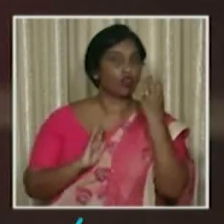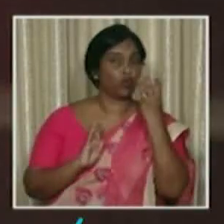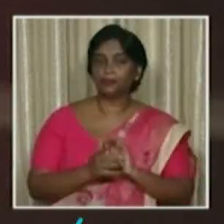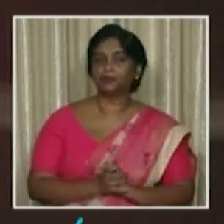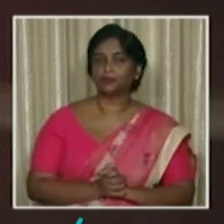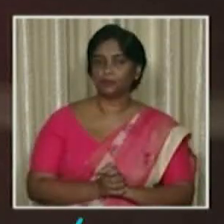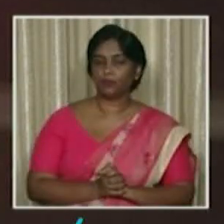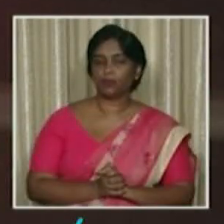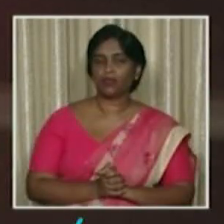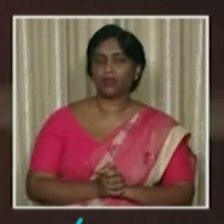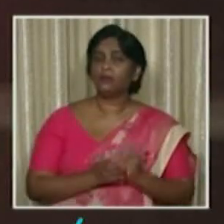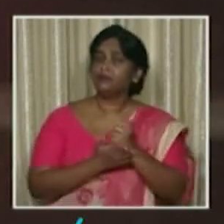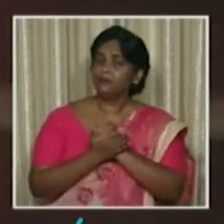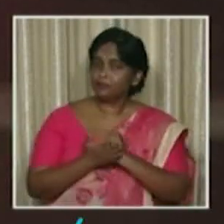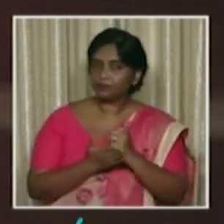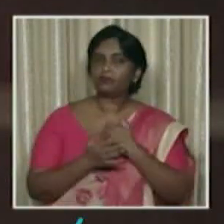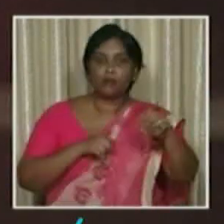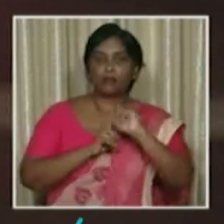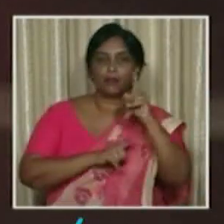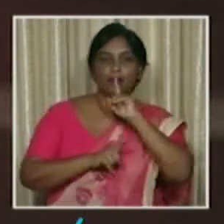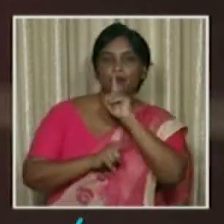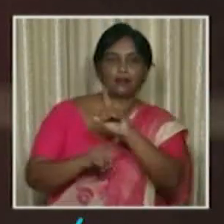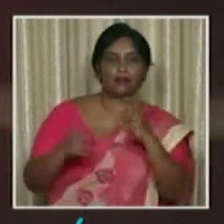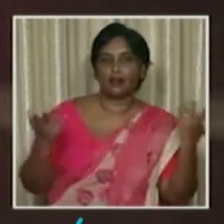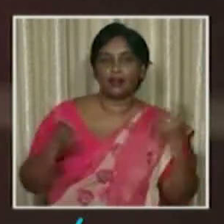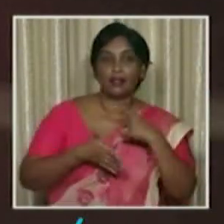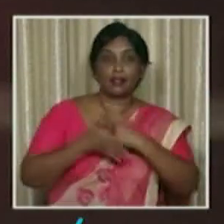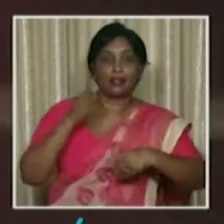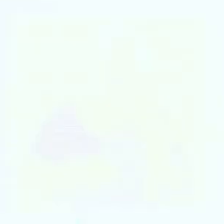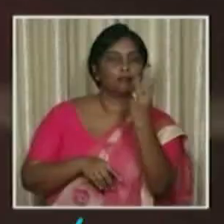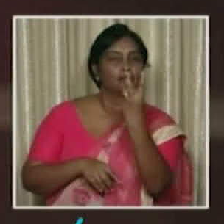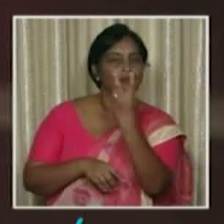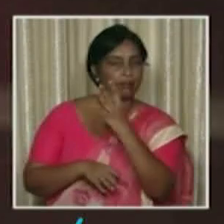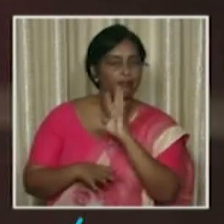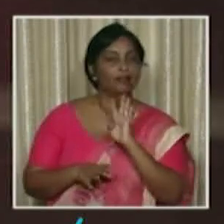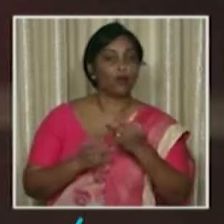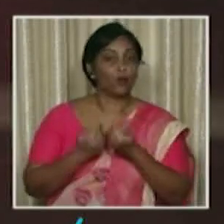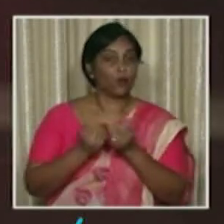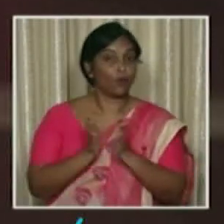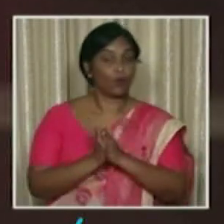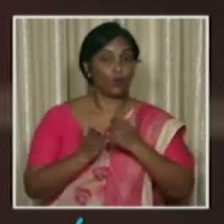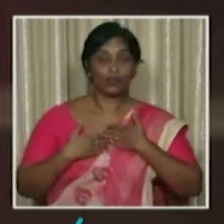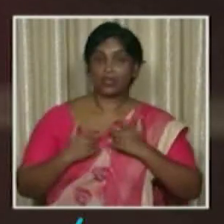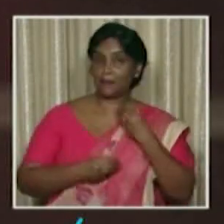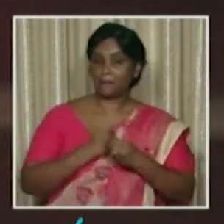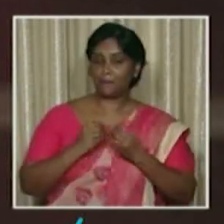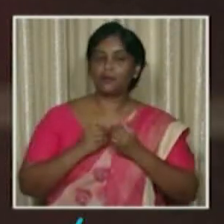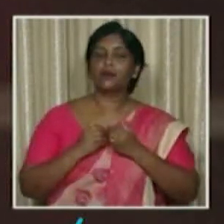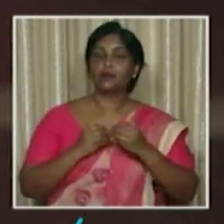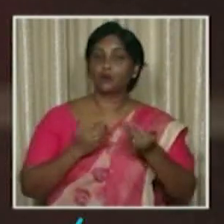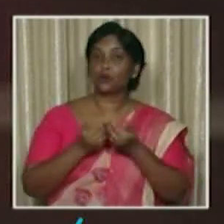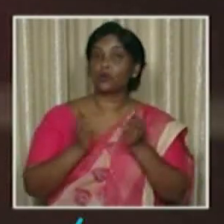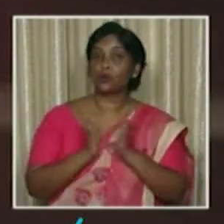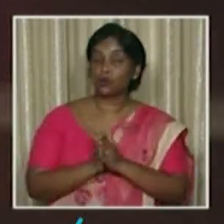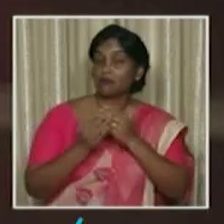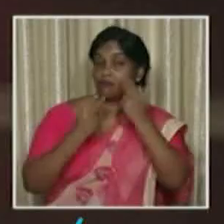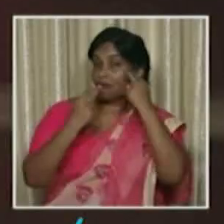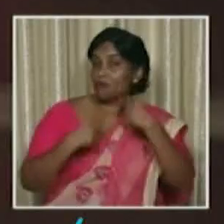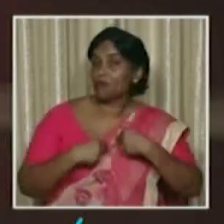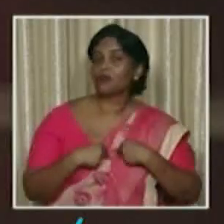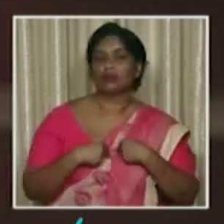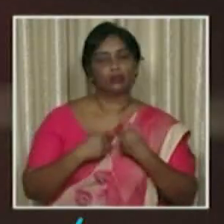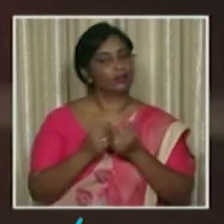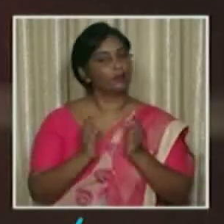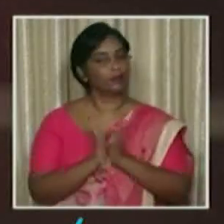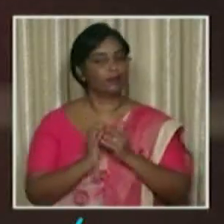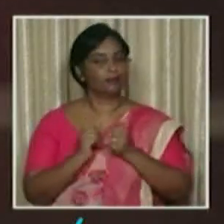ආසන්න ප්‍රමාණයක්. ඒතර මේ ඔක්කොම අපි ප්‍රශ්න විසඳනවා. දේශපාලඥයෝ කීප දෙනෙකුට තමන්ගේ ජීවිතාව ගිනියන්න, තමන්ගේ බඩ රැකගන්න,